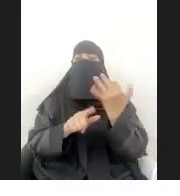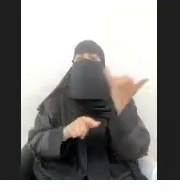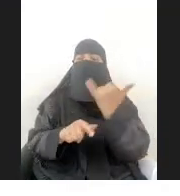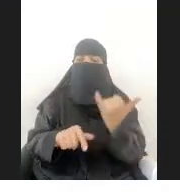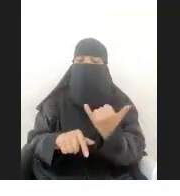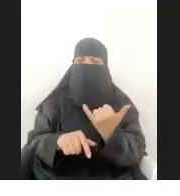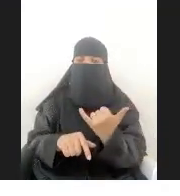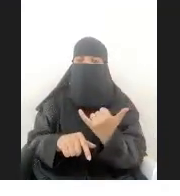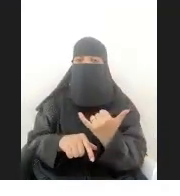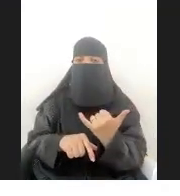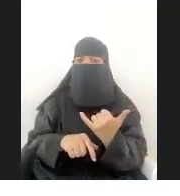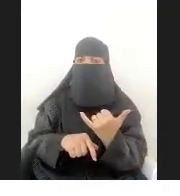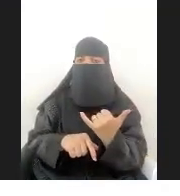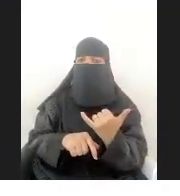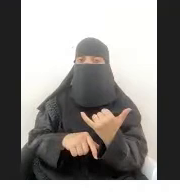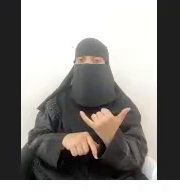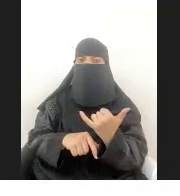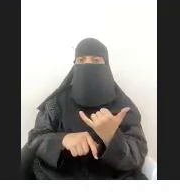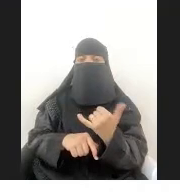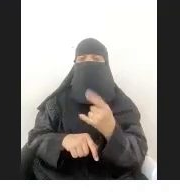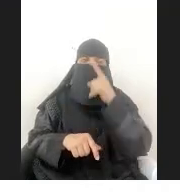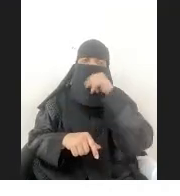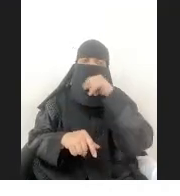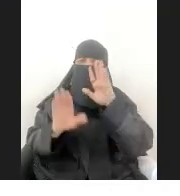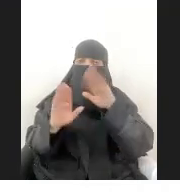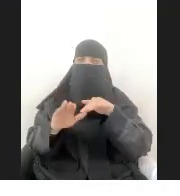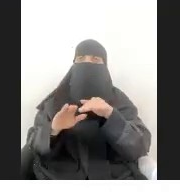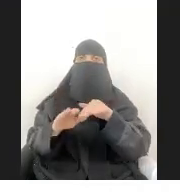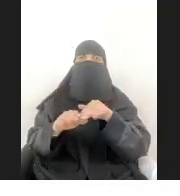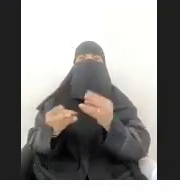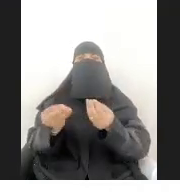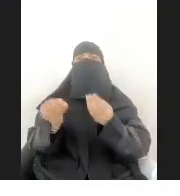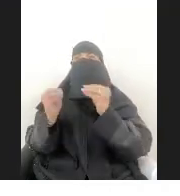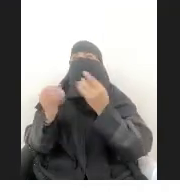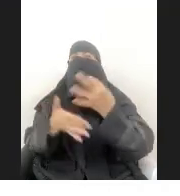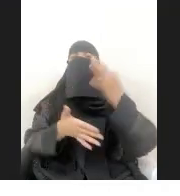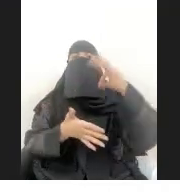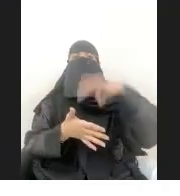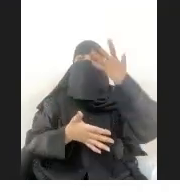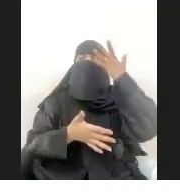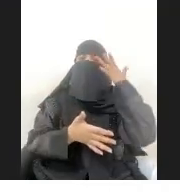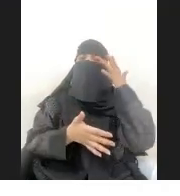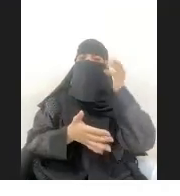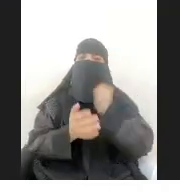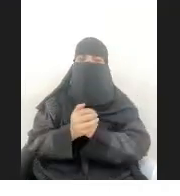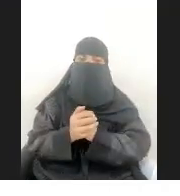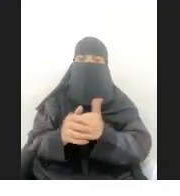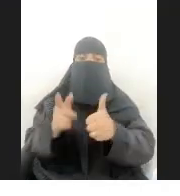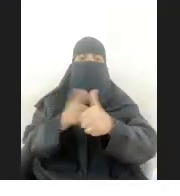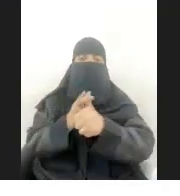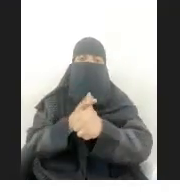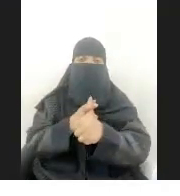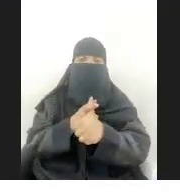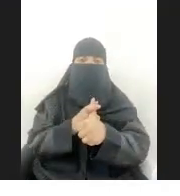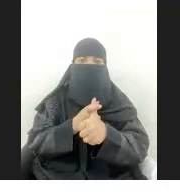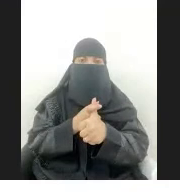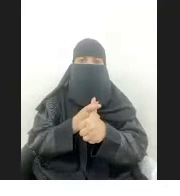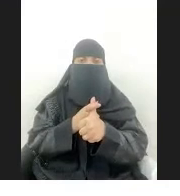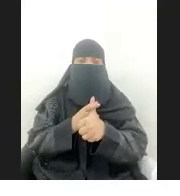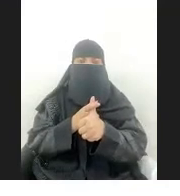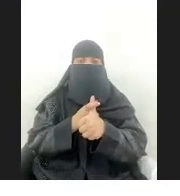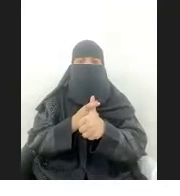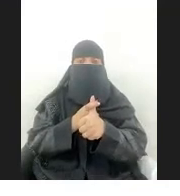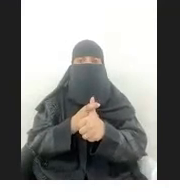تفاعل لازم تكون موجودة لإعطاء خبرة تعلمية غنية. أول تفاعل، التفاعل الطالب مع